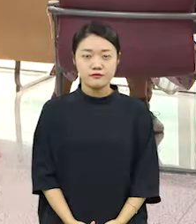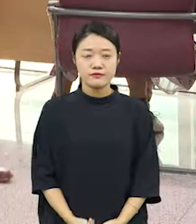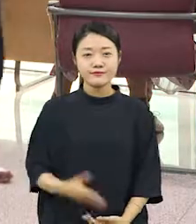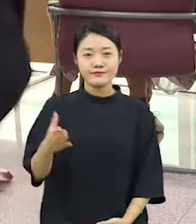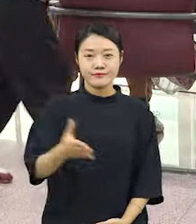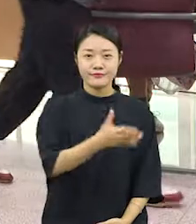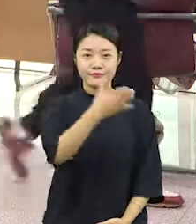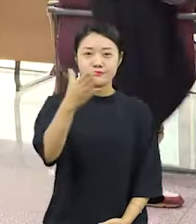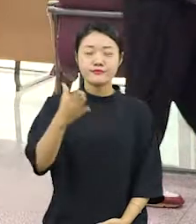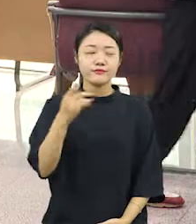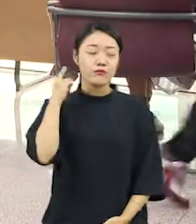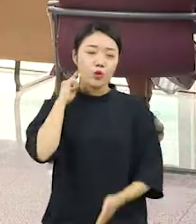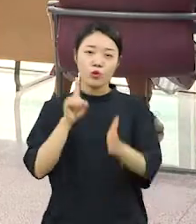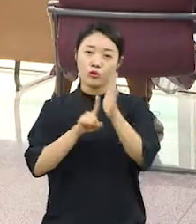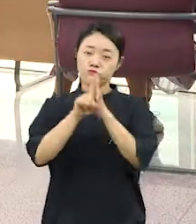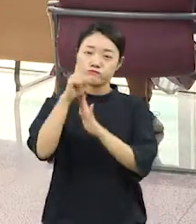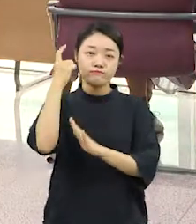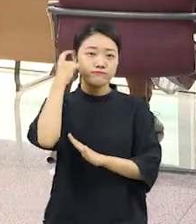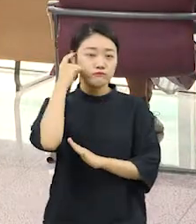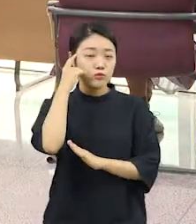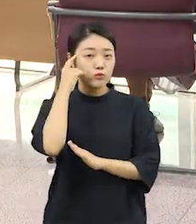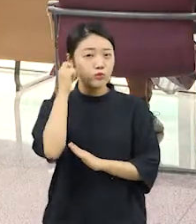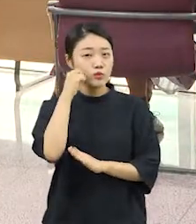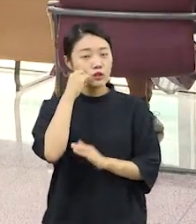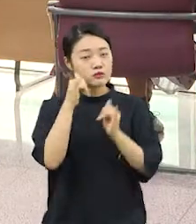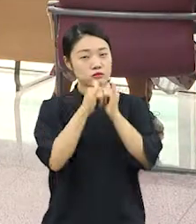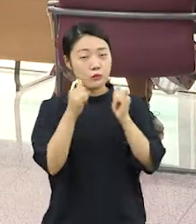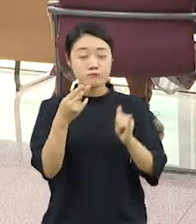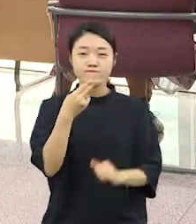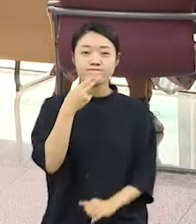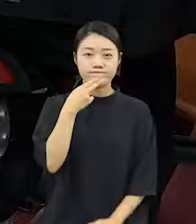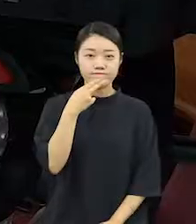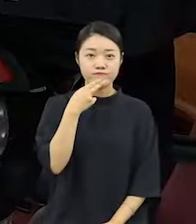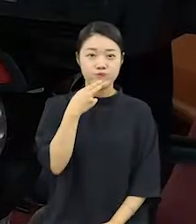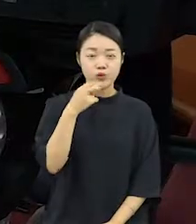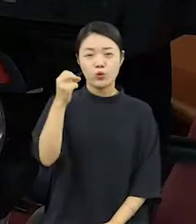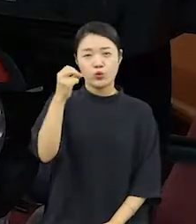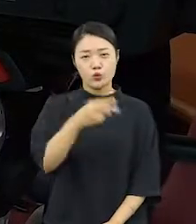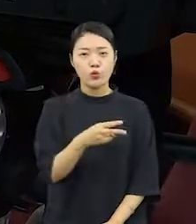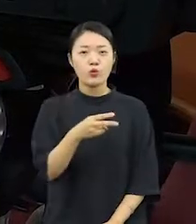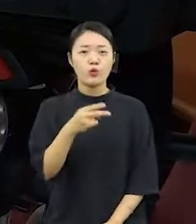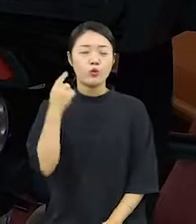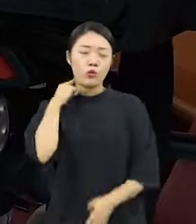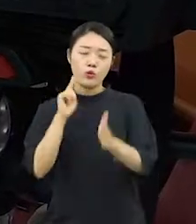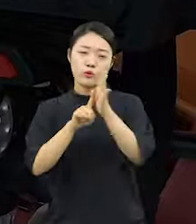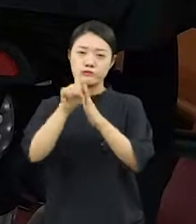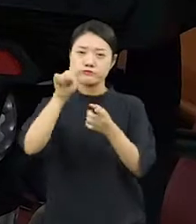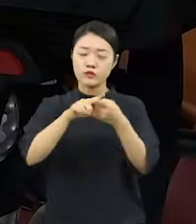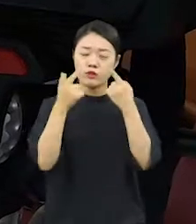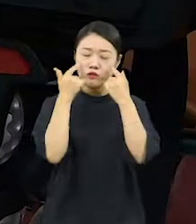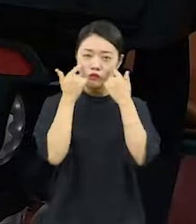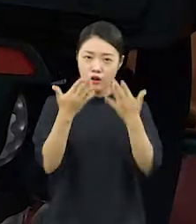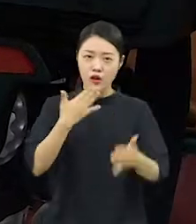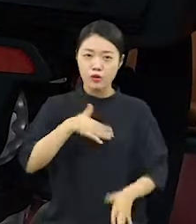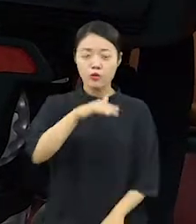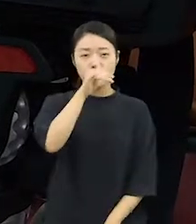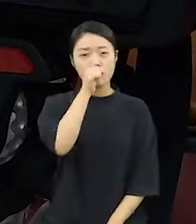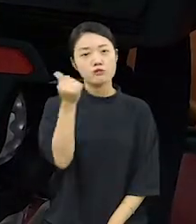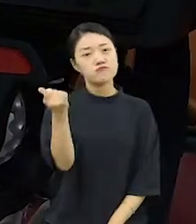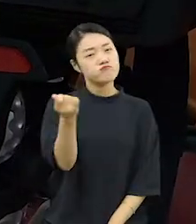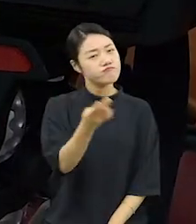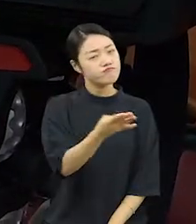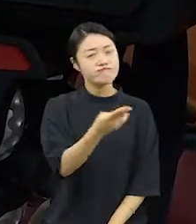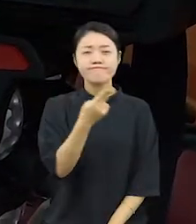네, 여러분, 이 고혈압에 대해 들어보지 못한 분들은 아마 안 계실 겁니다. 하지만 고혈압에 대해 정확히 알고 계시는